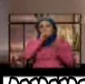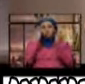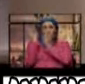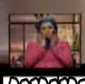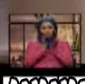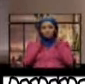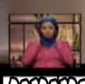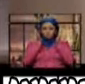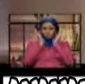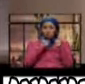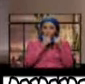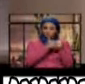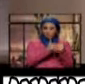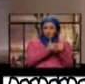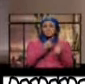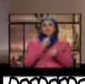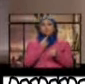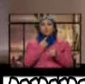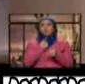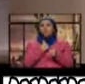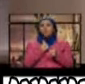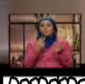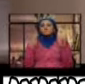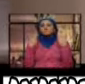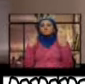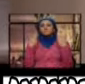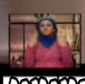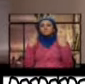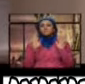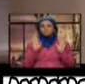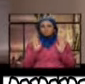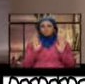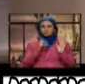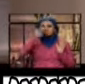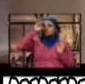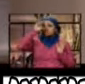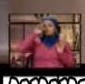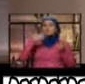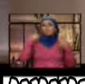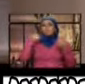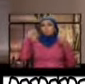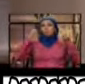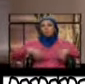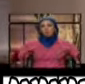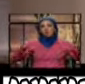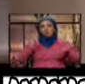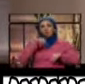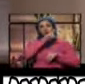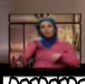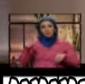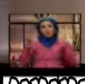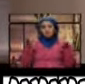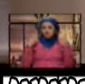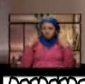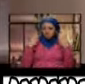الأرض. فرب معصية أورثتك لله ذلا وانكسارا. لما تجد واحد تايب جديد، يعني يقول لك ده